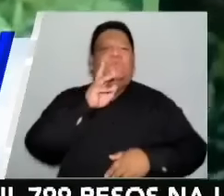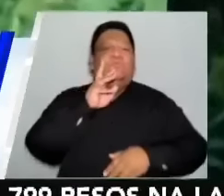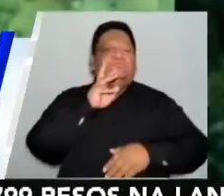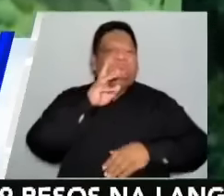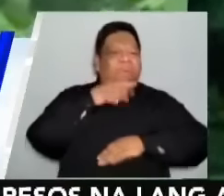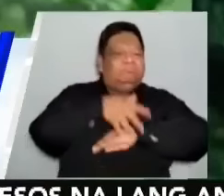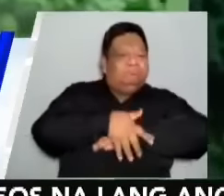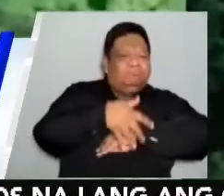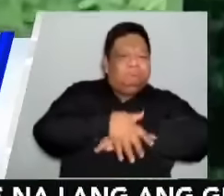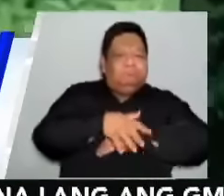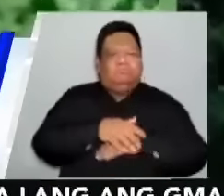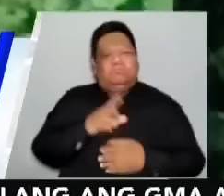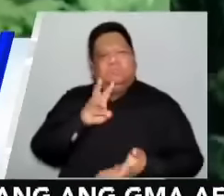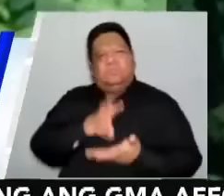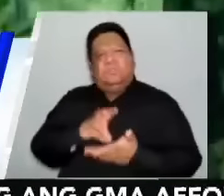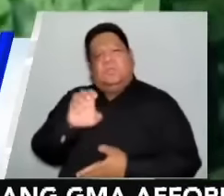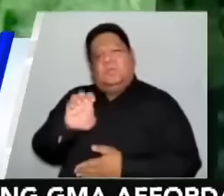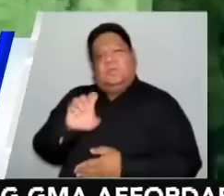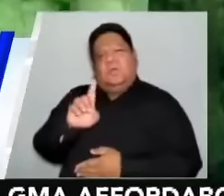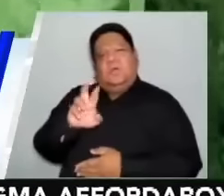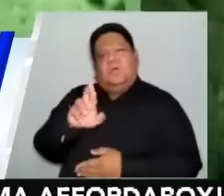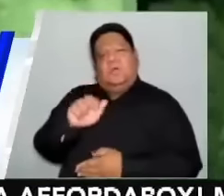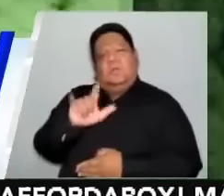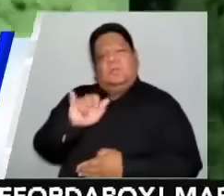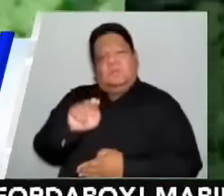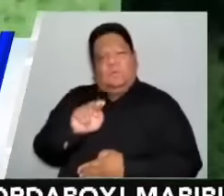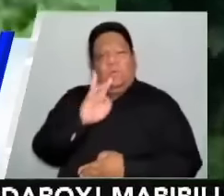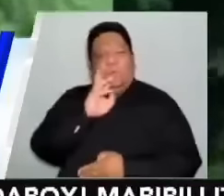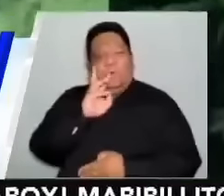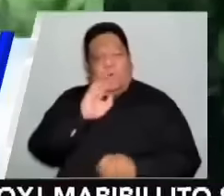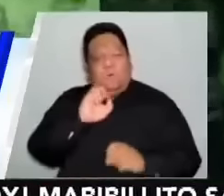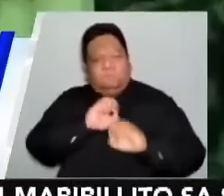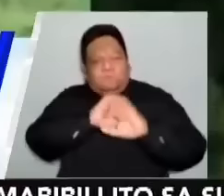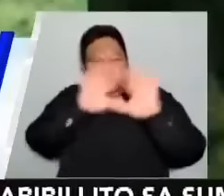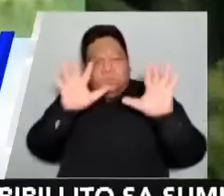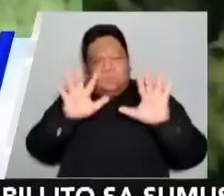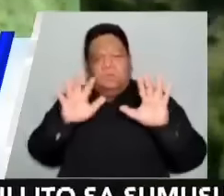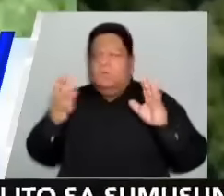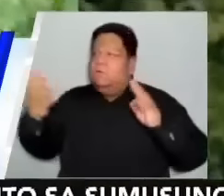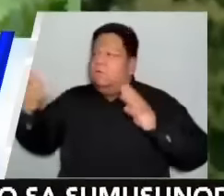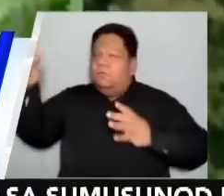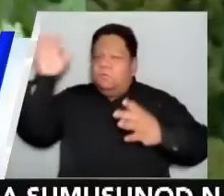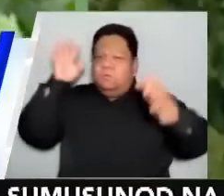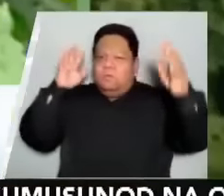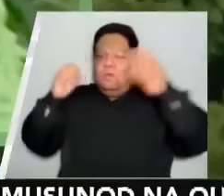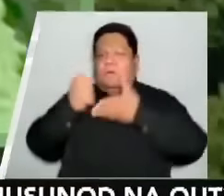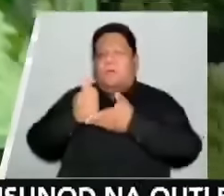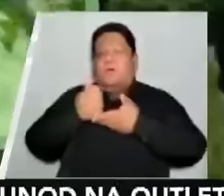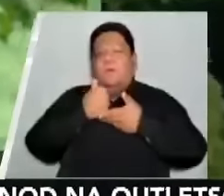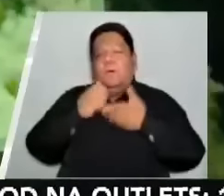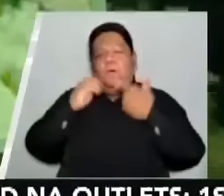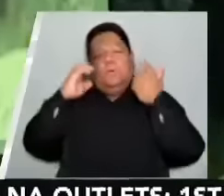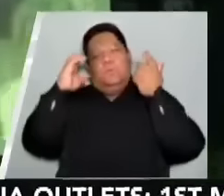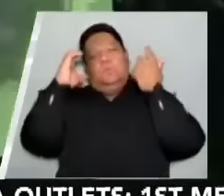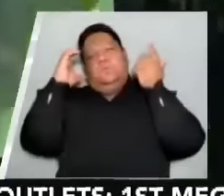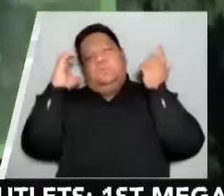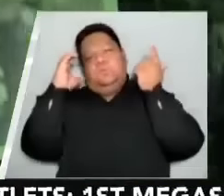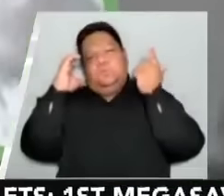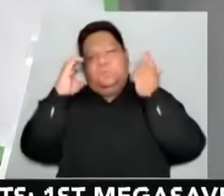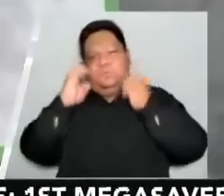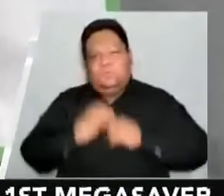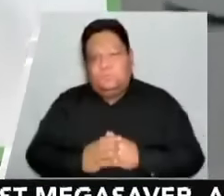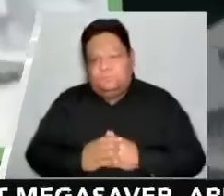Kristal dagdag distressor pa ang dami ng punong nakapaligid sa talon Mariz Umali